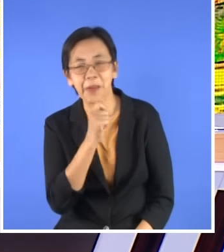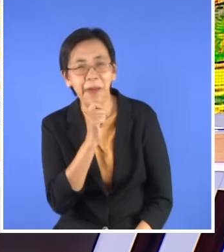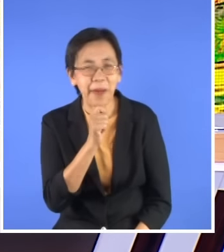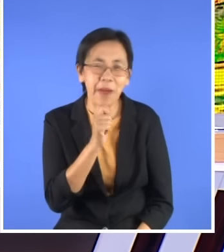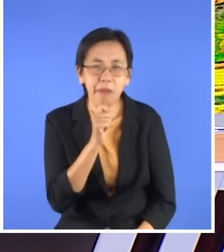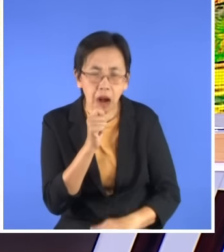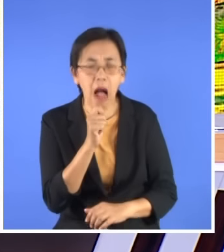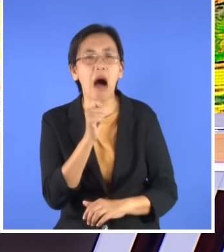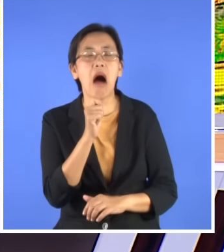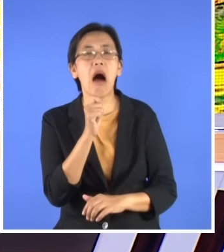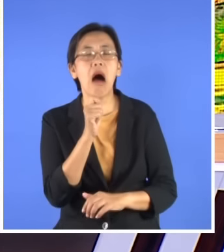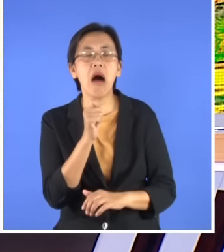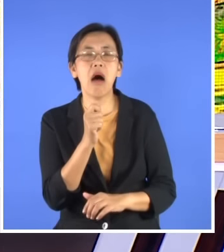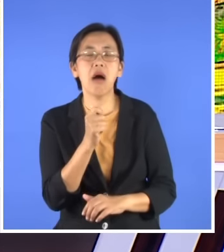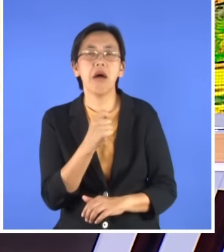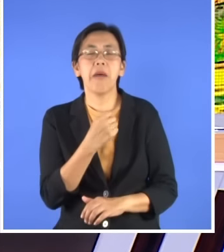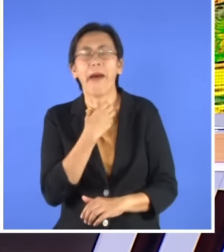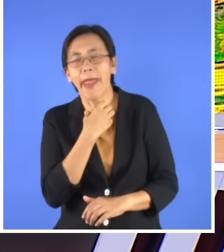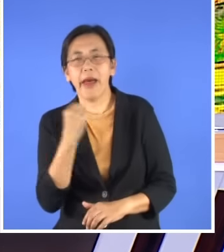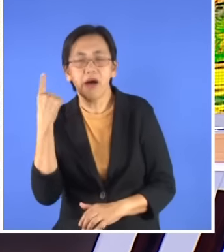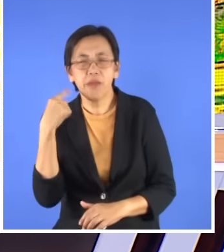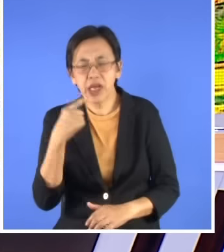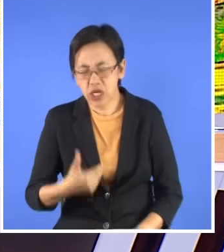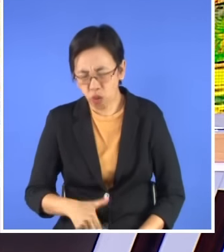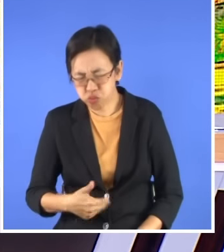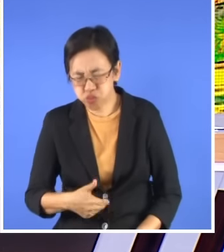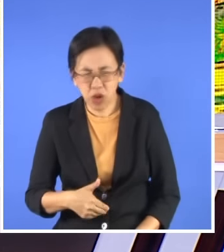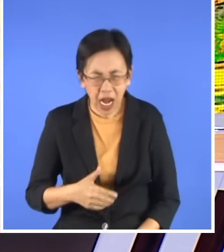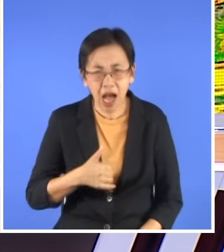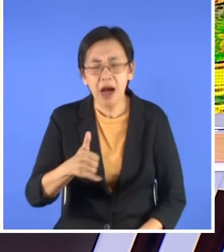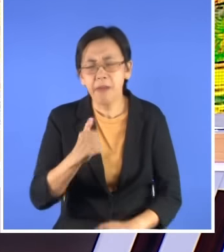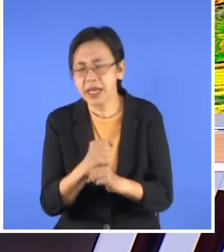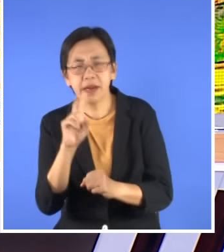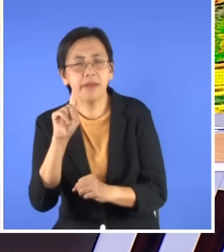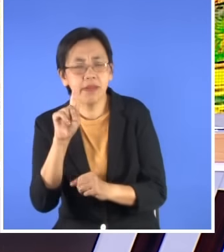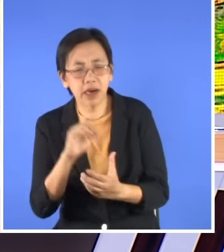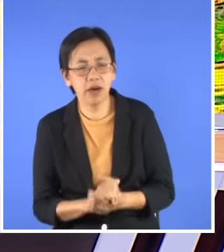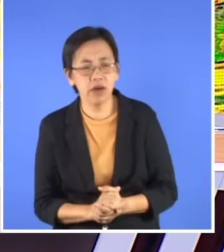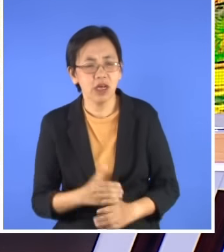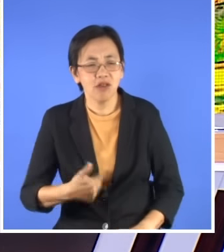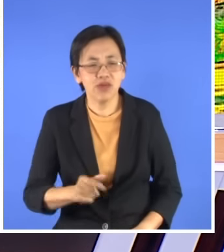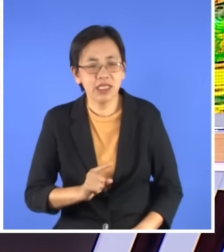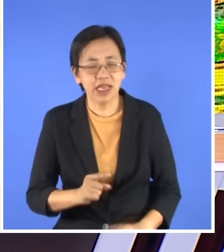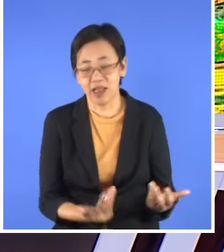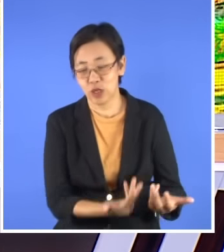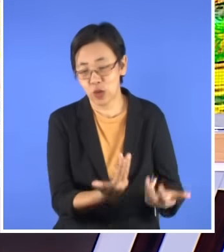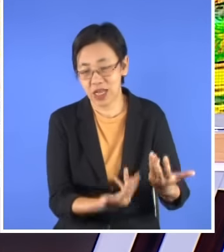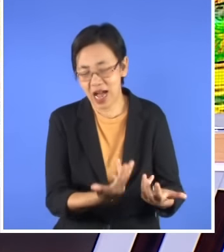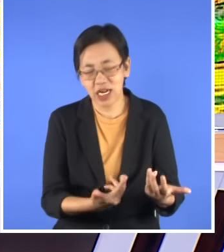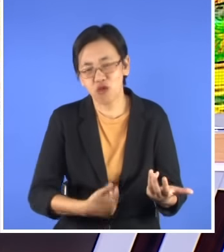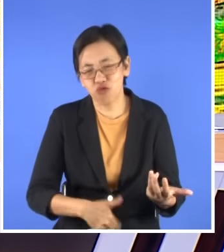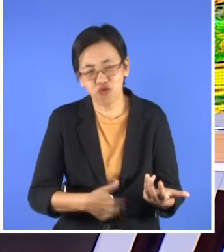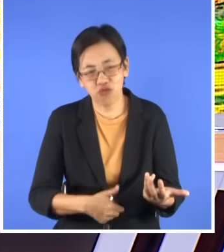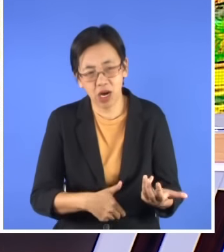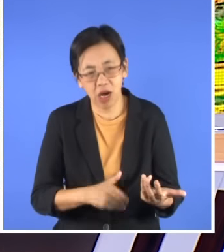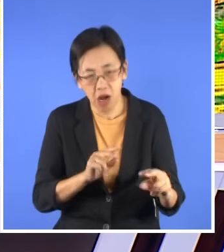มื่อผู้สื่อข่าวหญิงปวดฉี ่ แล้วต้องไปทำข่าวก็เลยไปฉี่ในโพรงหญ้ า ตาต่